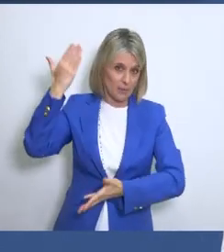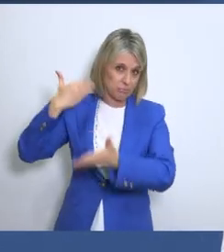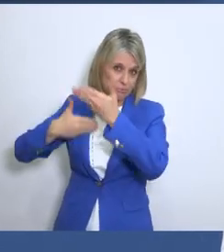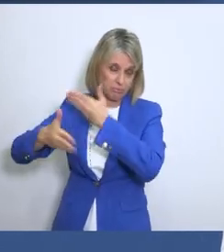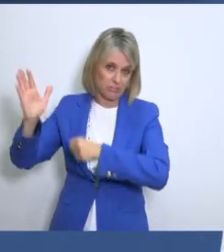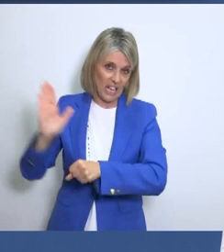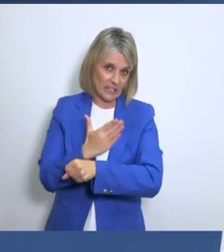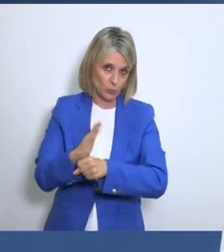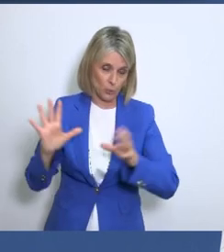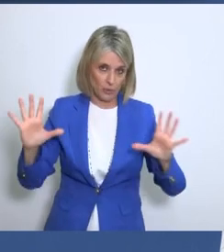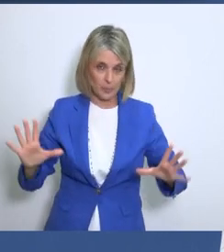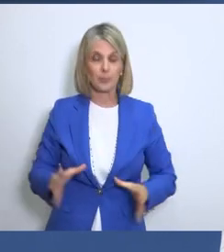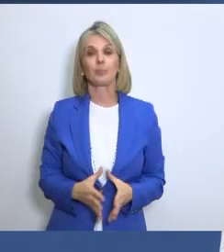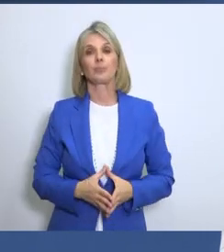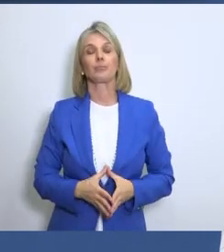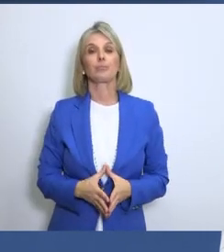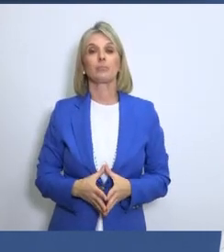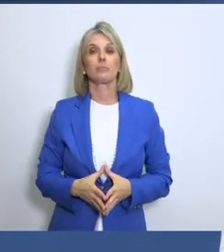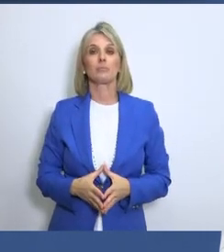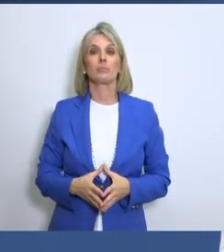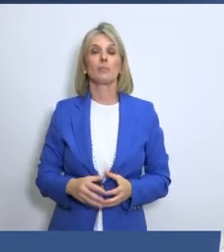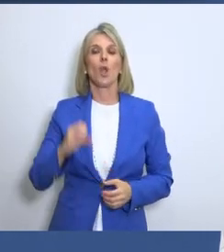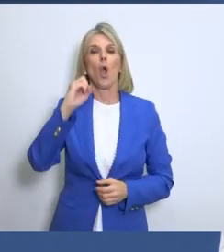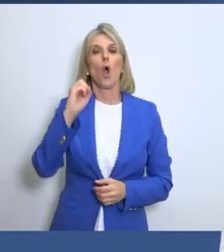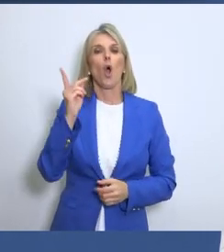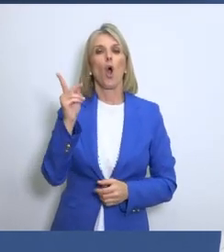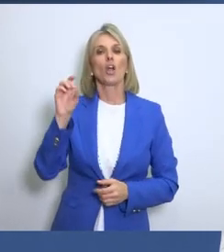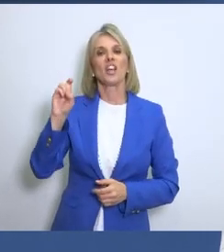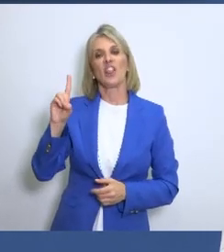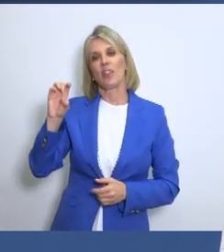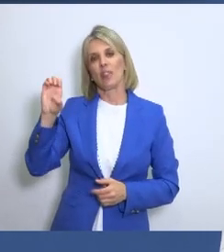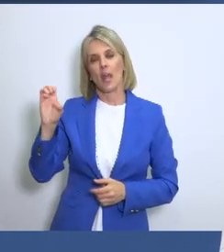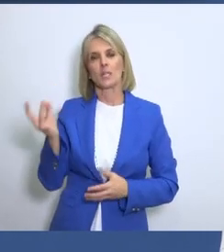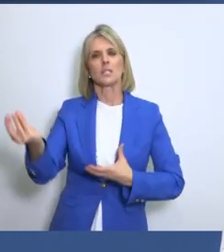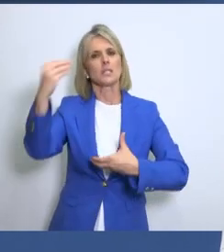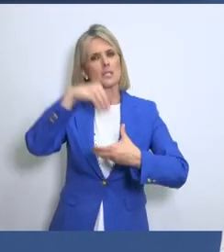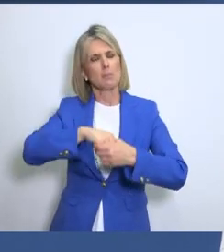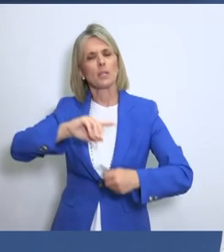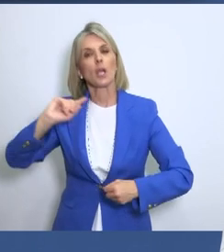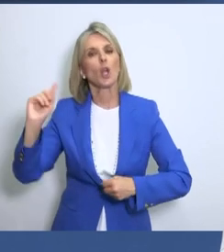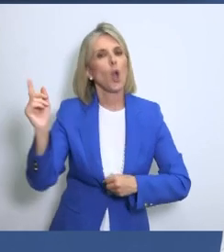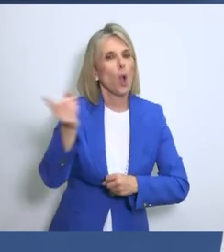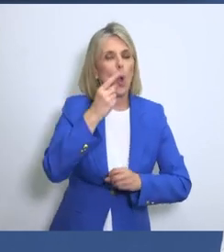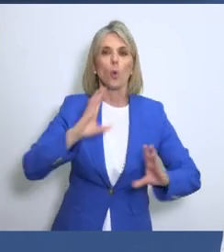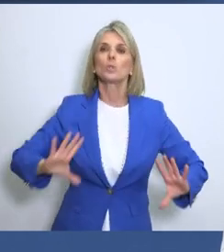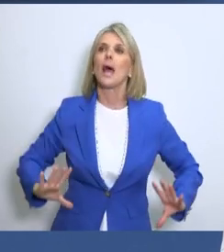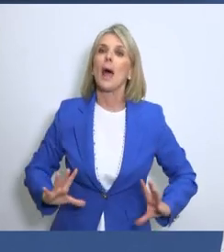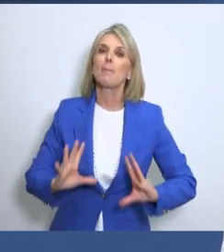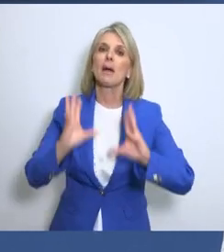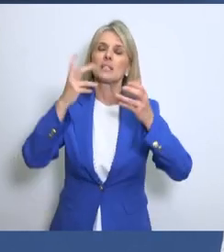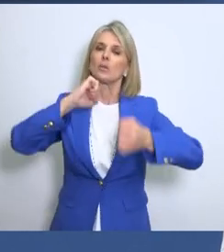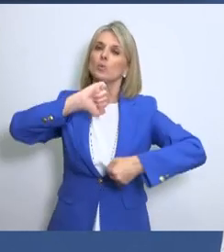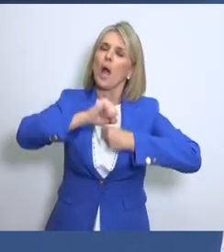χρόνια. Η ΟΚΔΕ συμμετείχε σε όλες τους μεγάλους επαναστατικούς